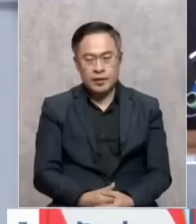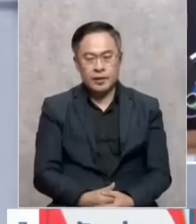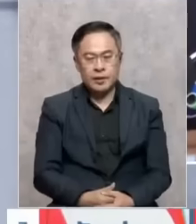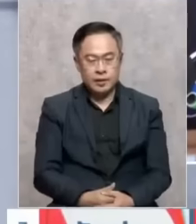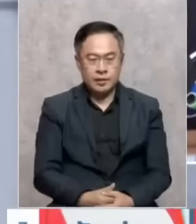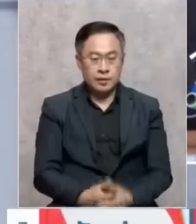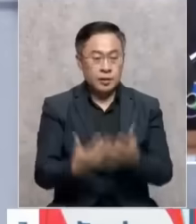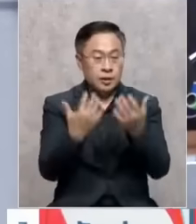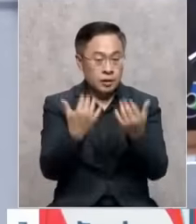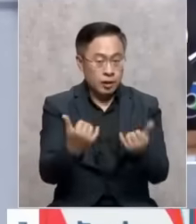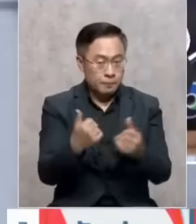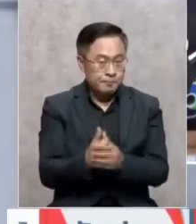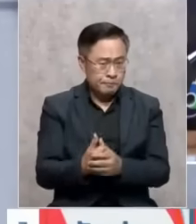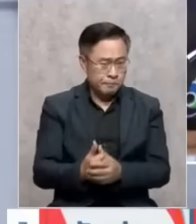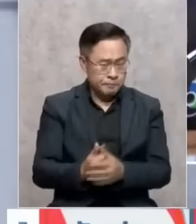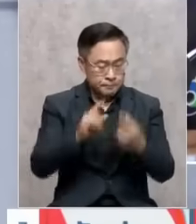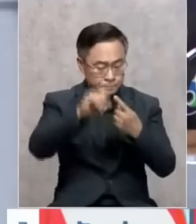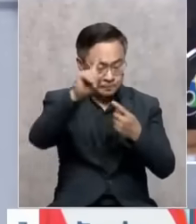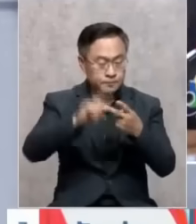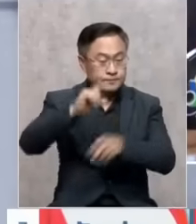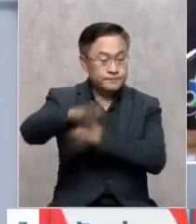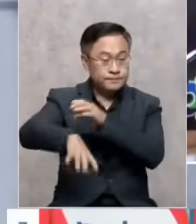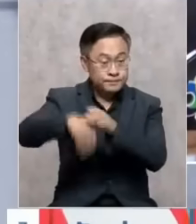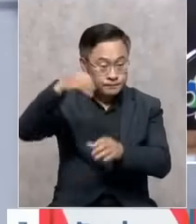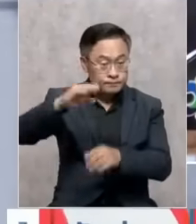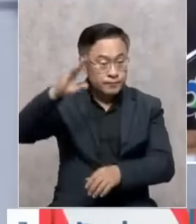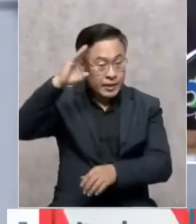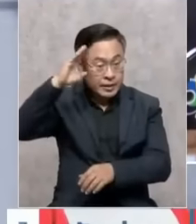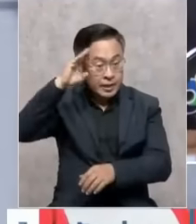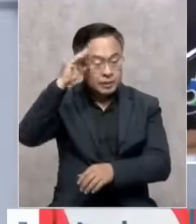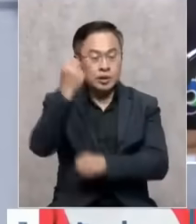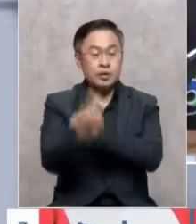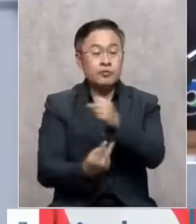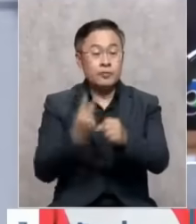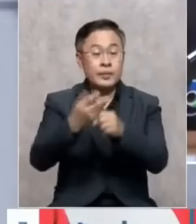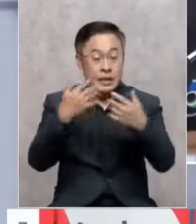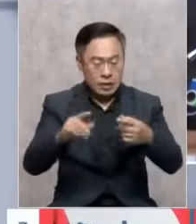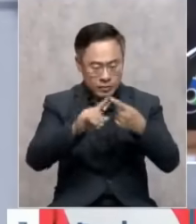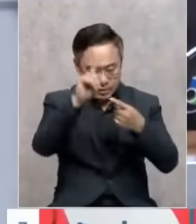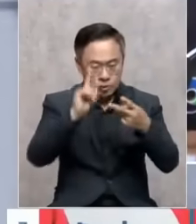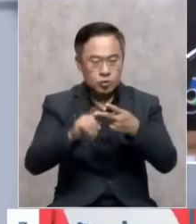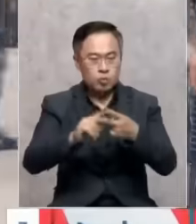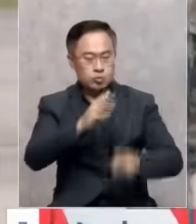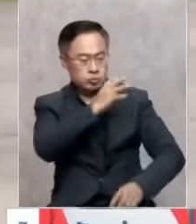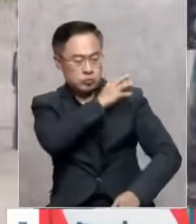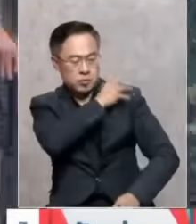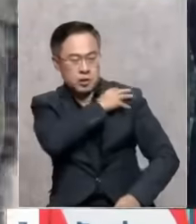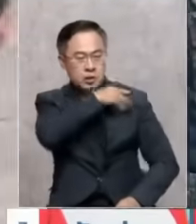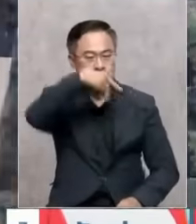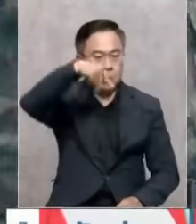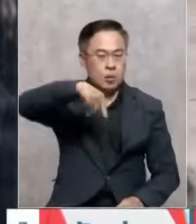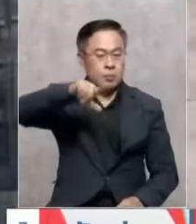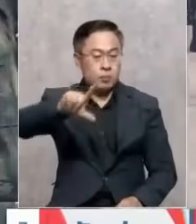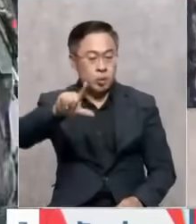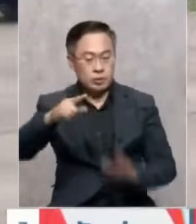ไทยเนี่ยนายพลเยอะไปหรือเปล่าอันนี้บอกเขาก็มีแผนกองทัพก็มีแผนอยู่ในปี70เนี่ยหรือในรัฐบาลนี้ก